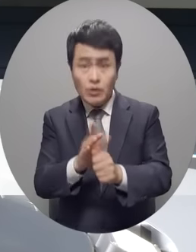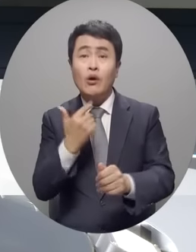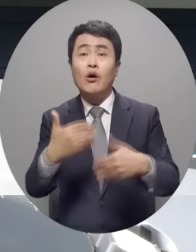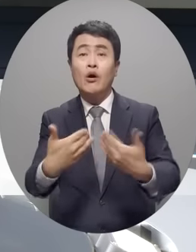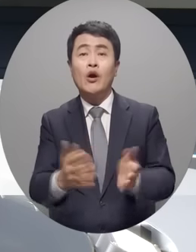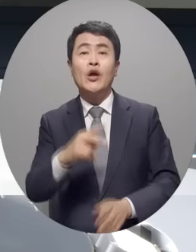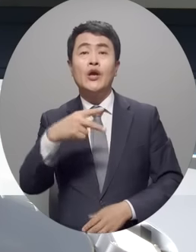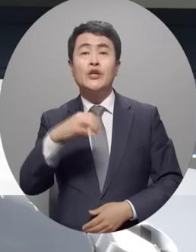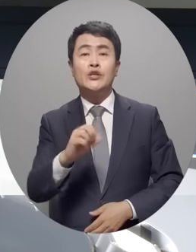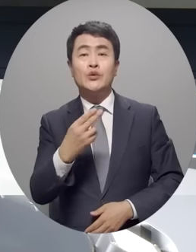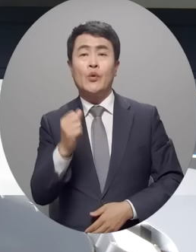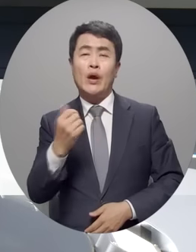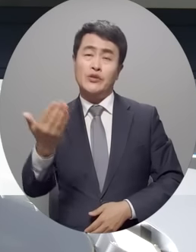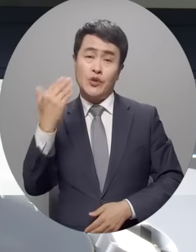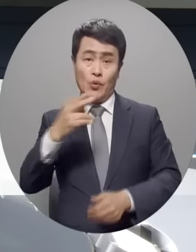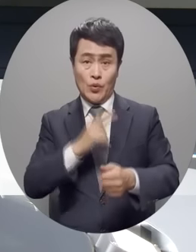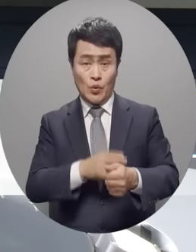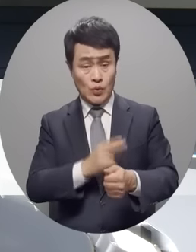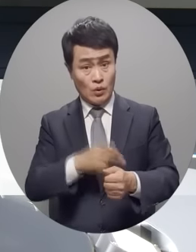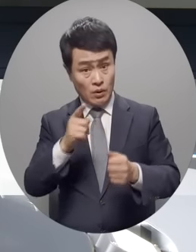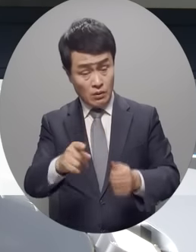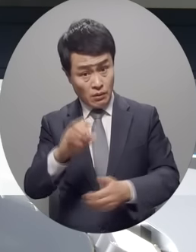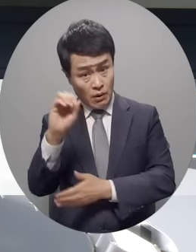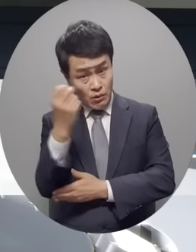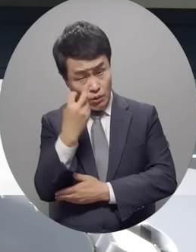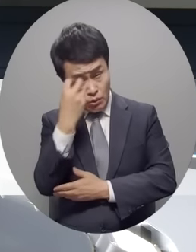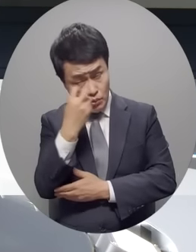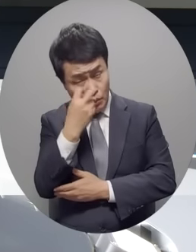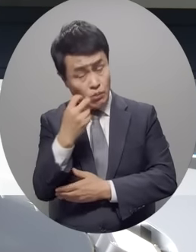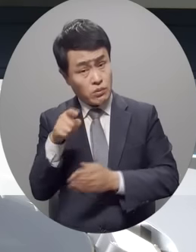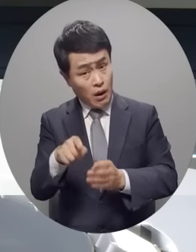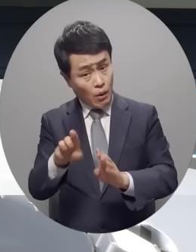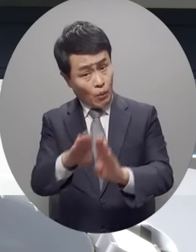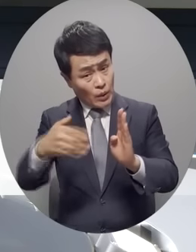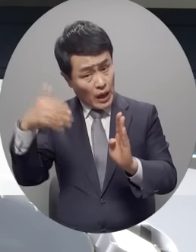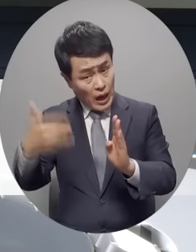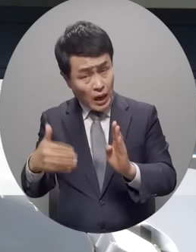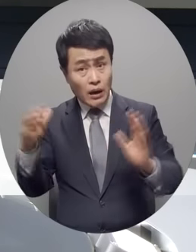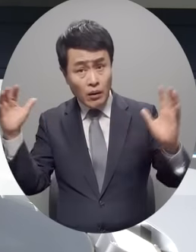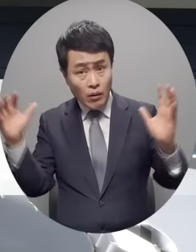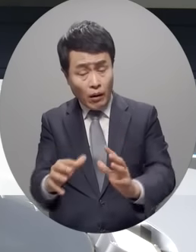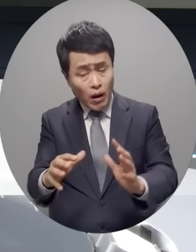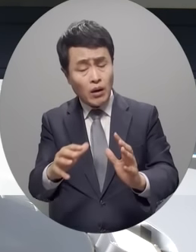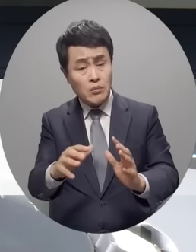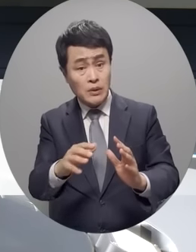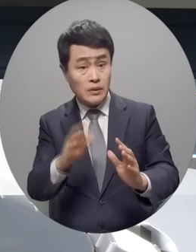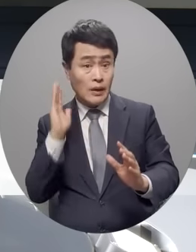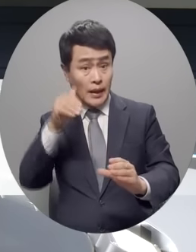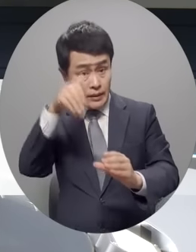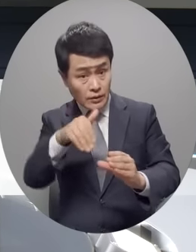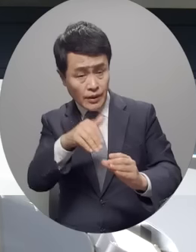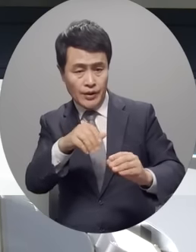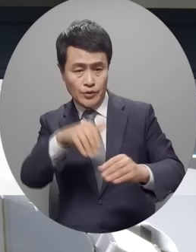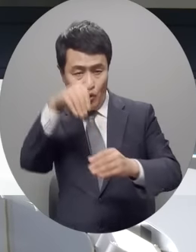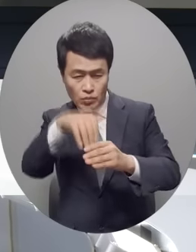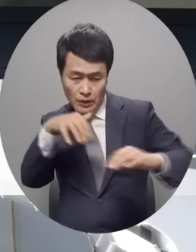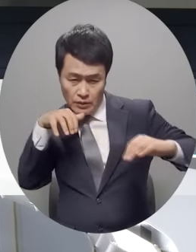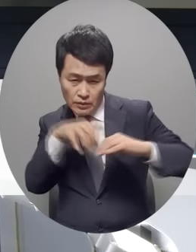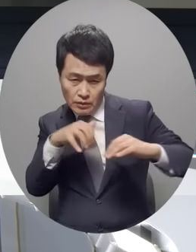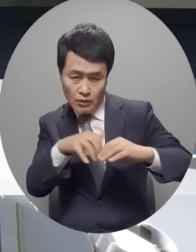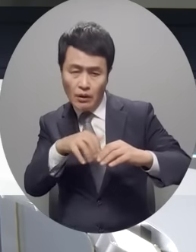신용한 전 교수는 이 비공개 여론조사를 통해 대선 당일까지도 투표율 전략을 짰고 윤석열 후보도 이를